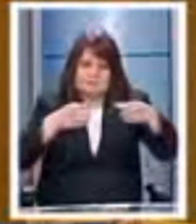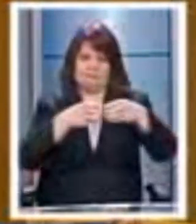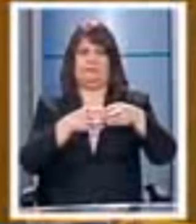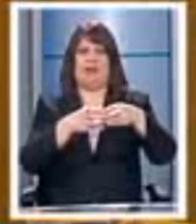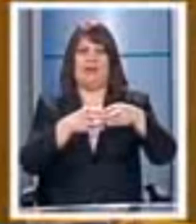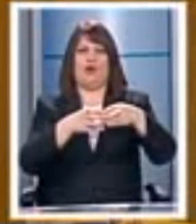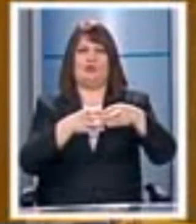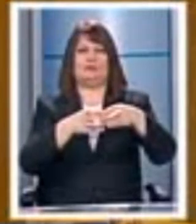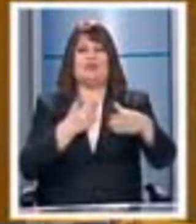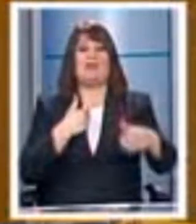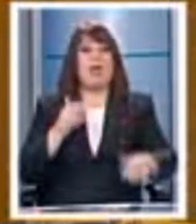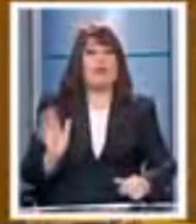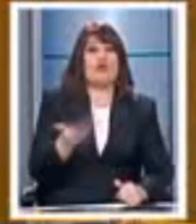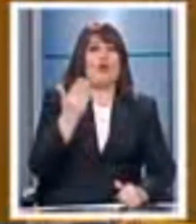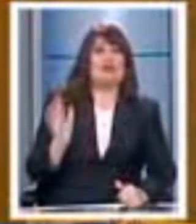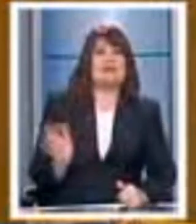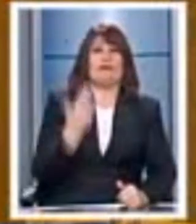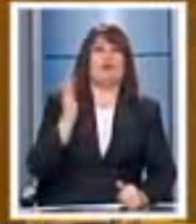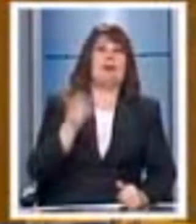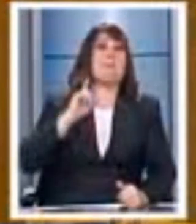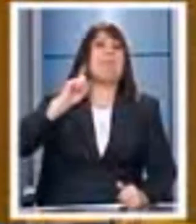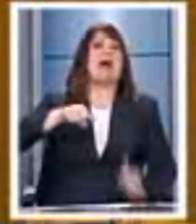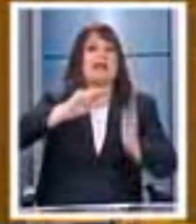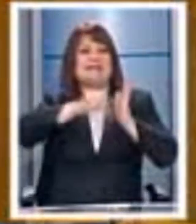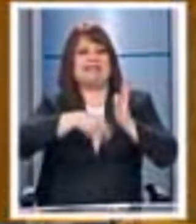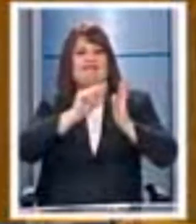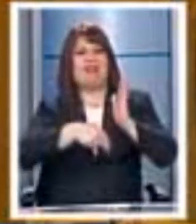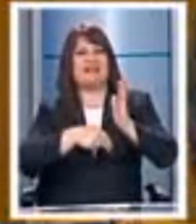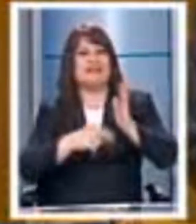ξυλώσει μία-μία τις παράνομες συμβάσεις που